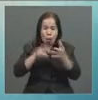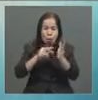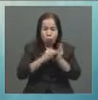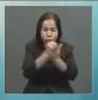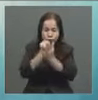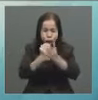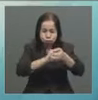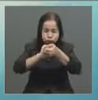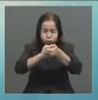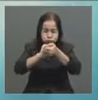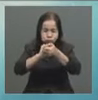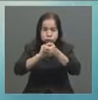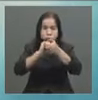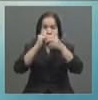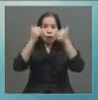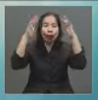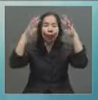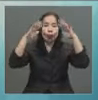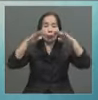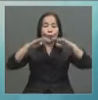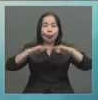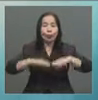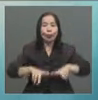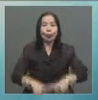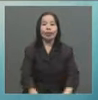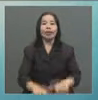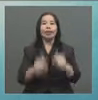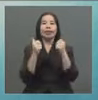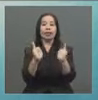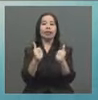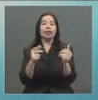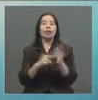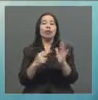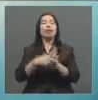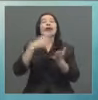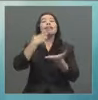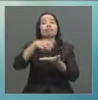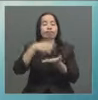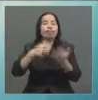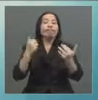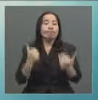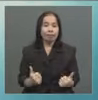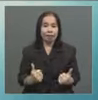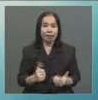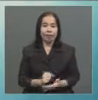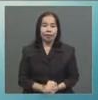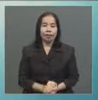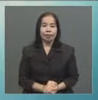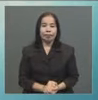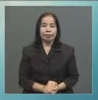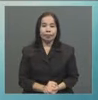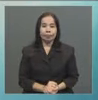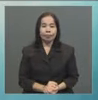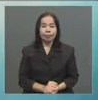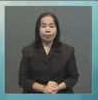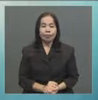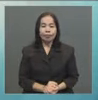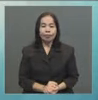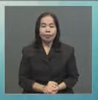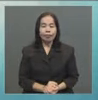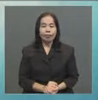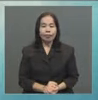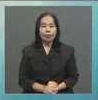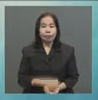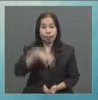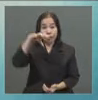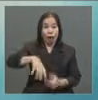ที่ท่านให้ความร่วมมืออันนี้คือความสำคัญที่อยากจะมาสะท้อนภาพนี้นะครับไปดูสถานที่อื่นๆบ้